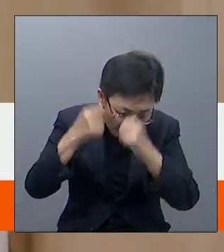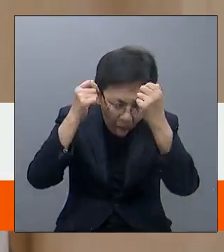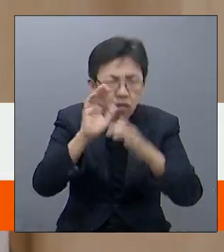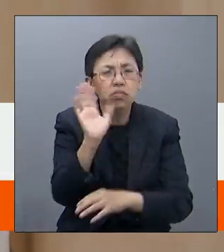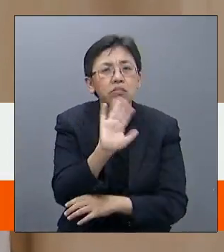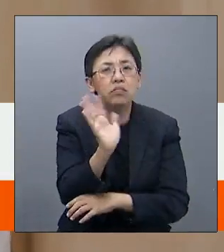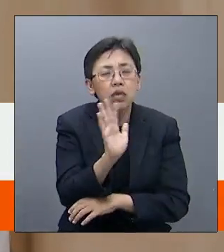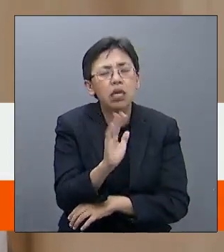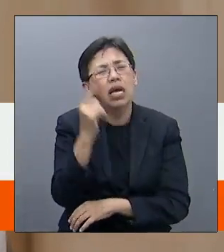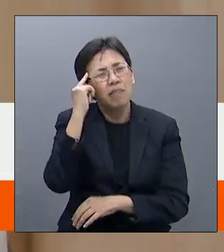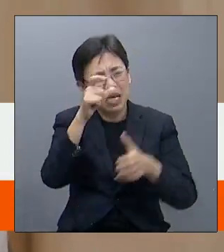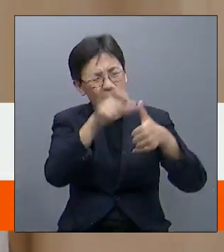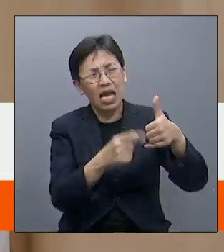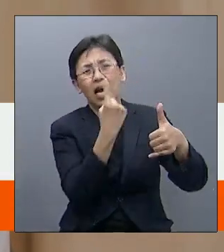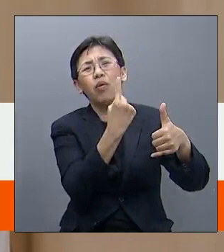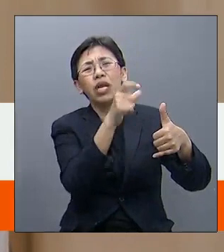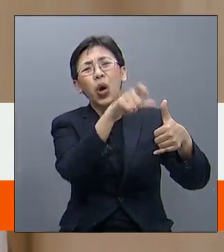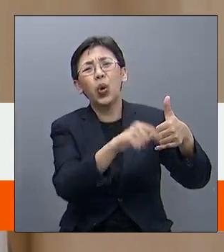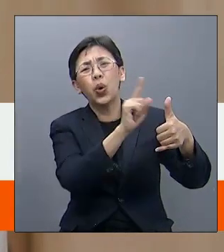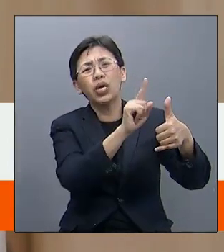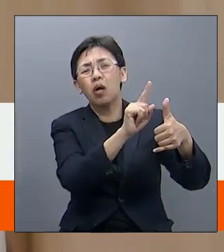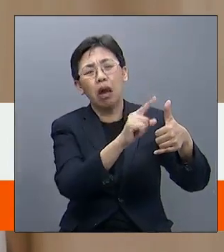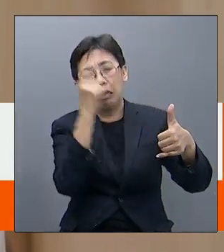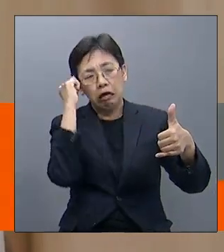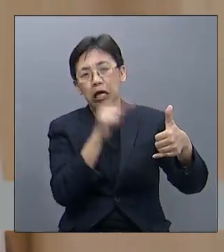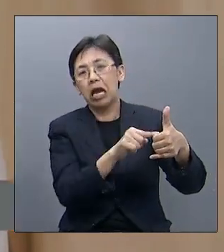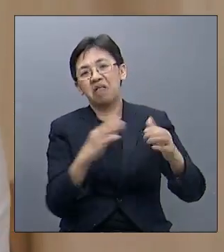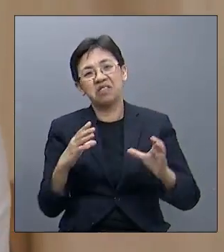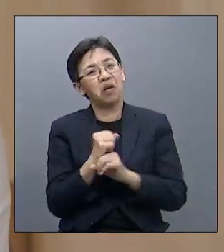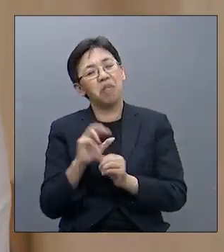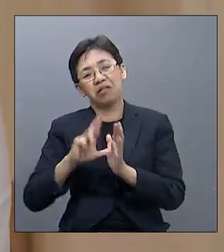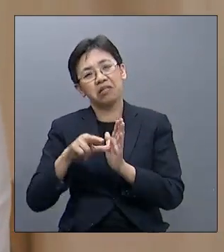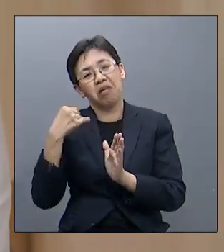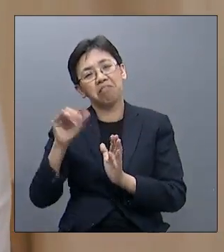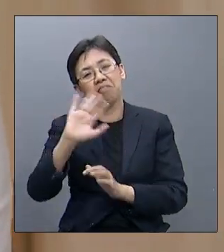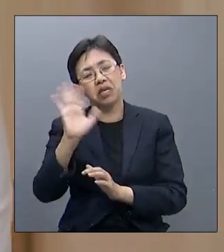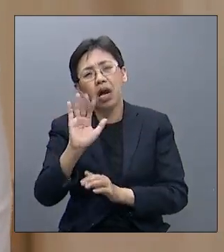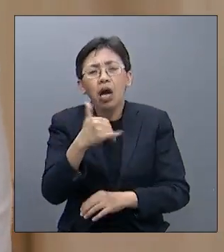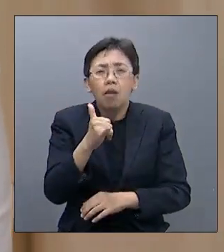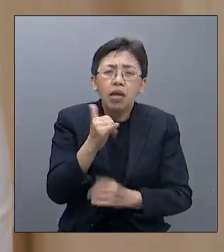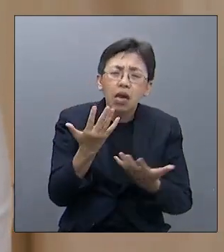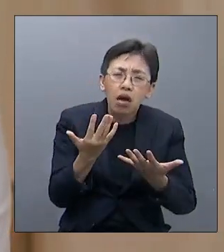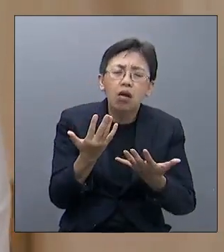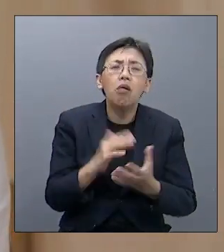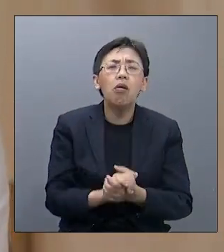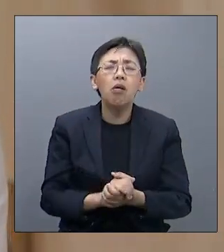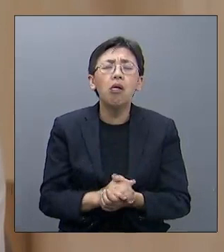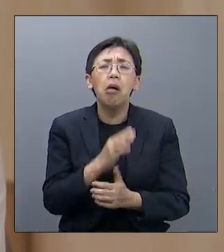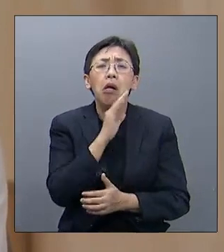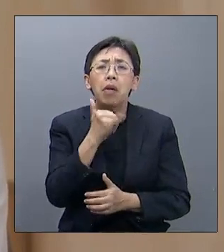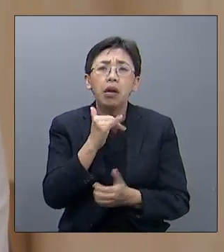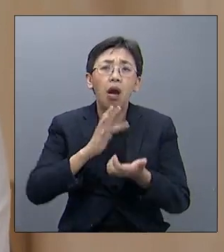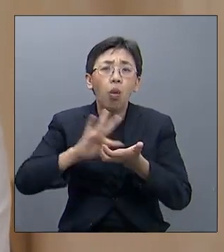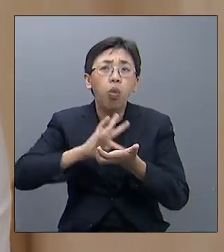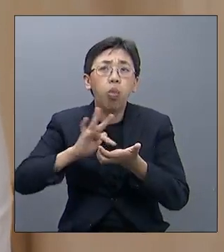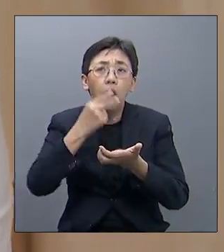พียงแค่1เคสหรือว่า1คนมันไม่สามารถที่จะสรุปได้เลยอาจจะเกิดจากเหตุบังเอิญหรือว่าในช่วงที่เขาดูคลิป